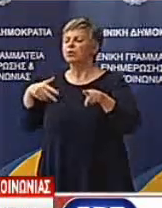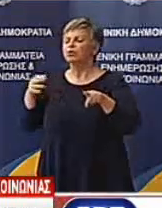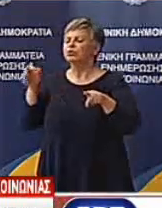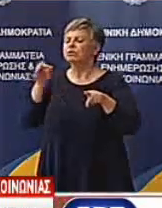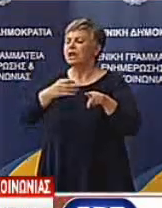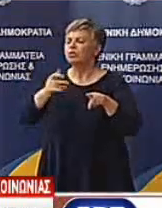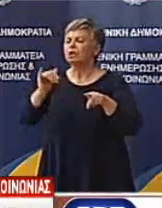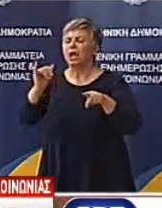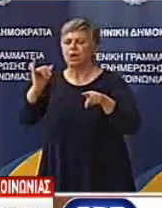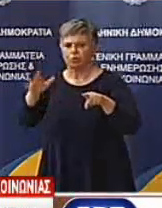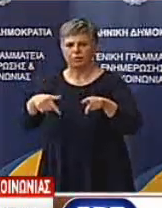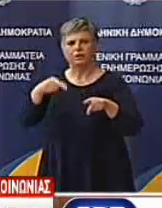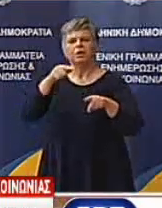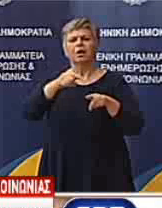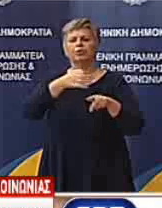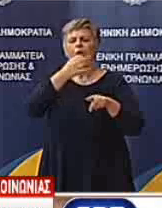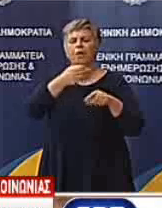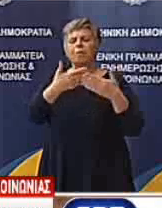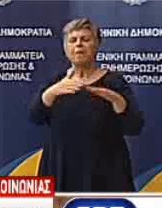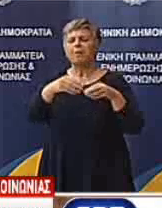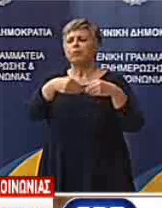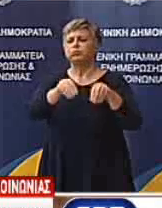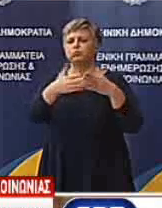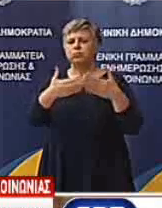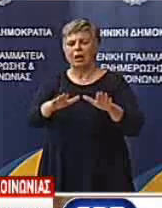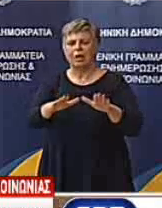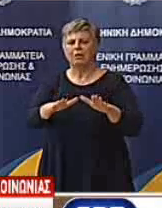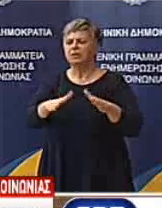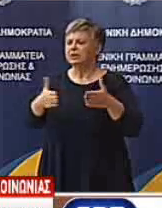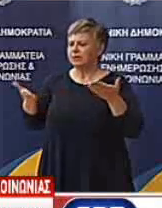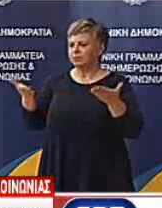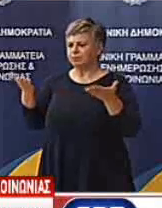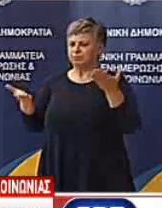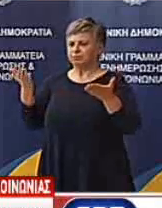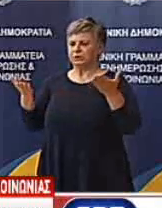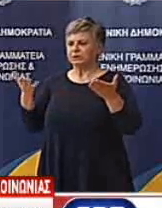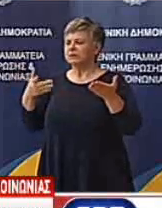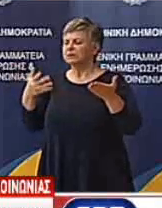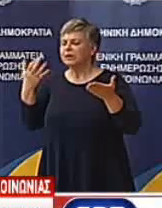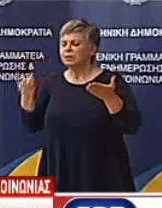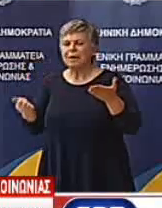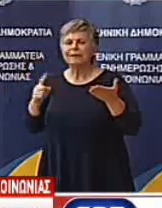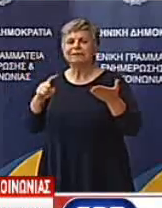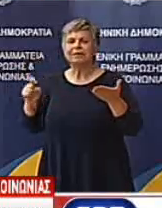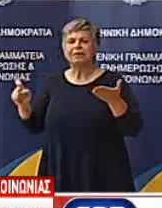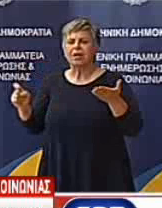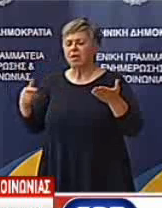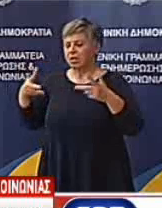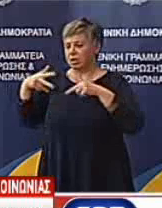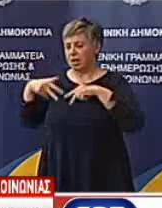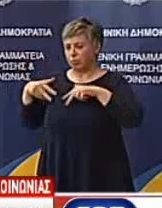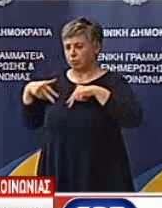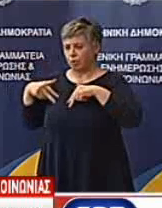ανοιχτά παράθυρα για επαναδιαπραγμάτευση και πολλά ακόμα. Τι ισχύει τελικά και άμα ισχύουν αυτά που λέει ο κύριος Δρίτσας, αν